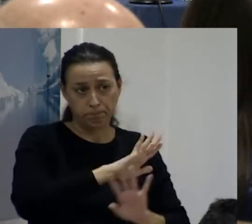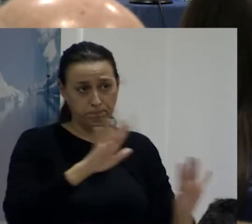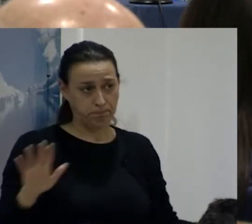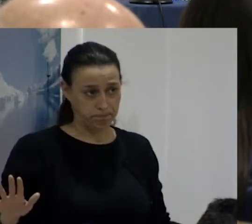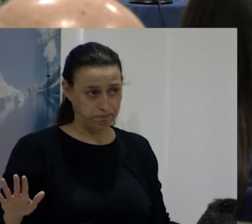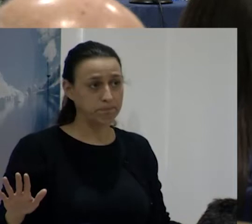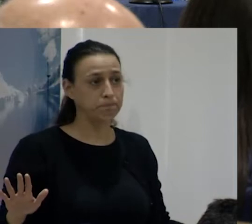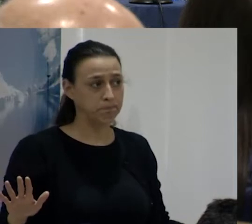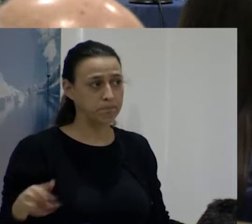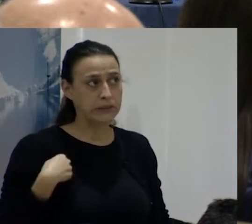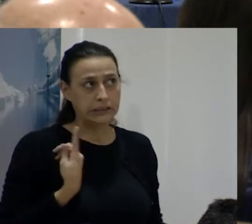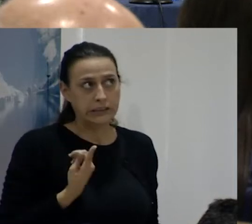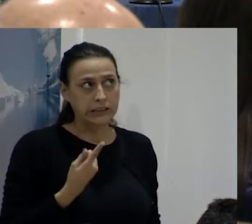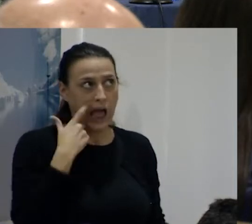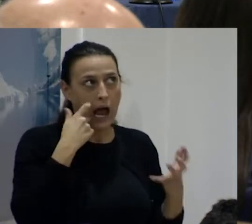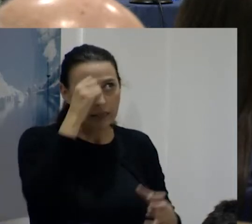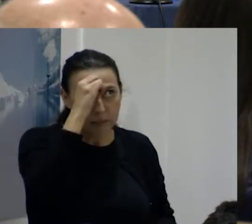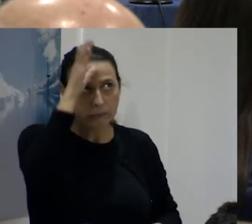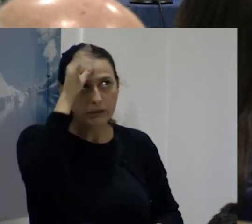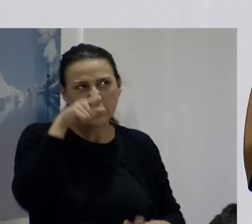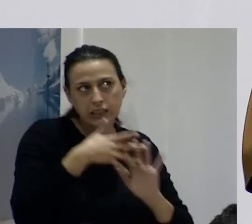Què és saber d'art?